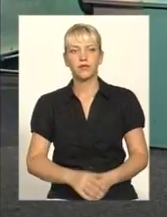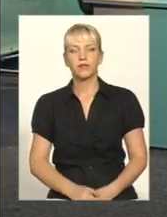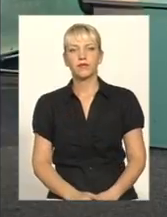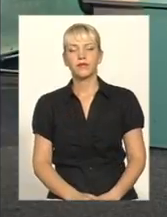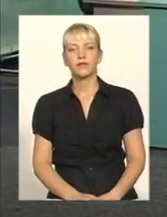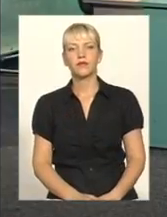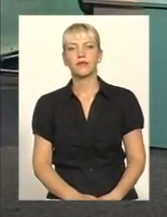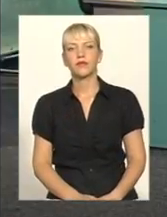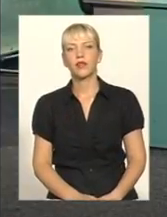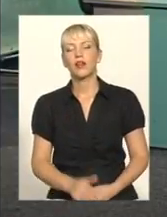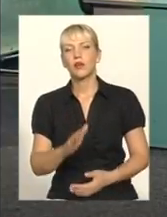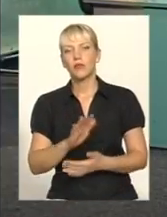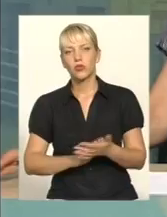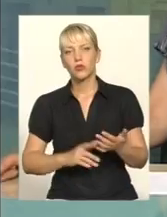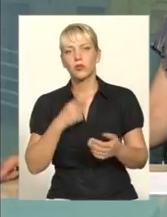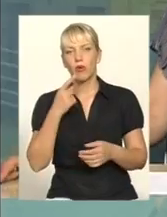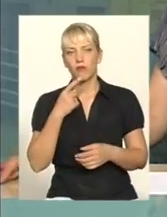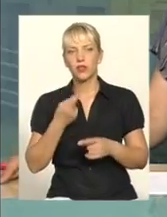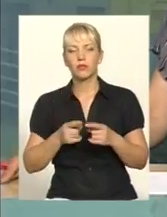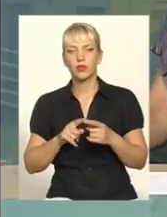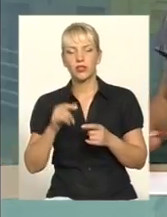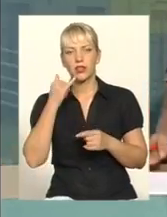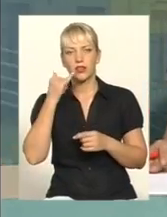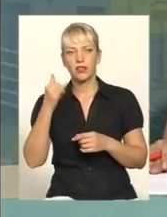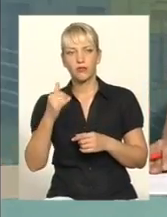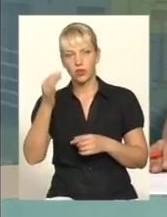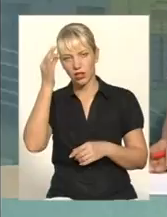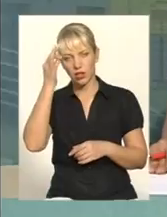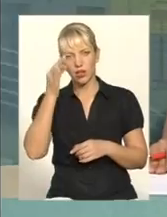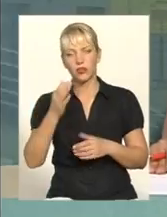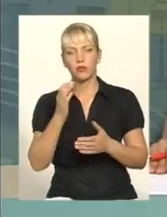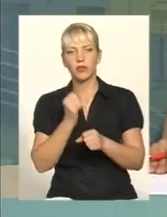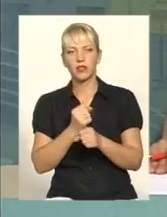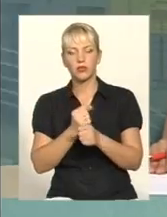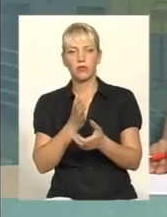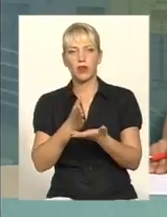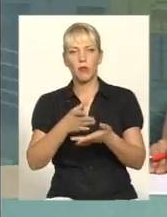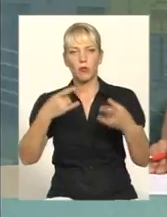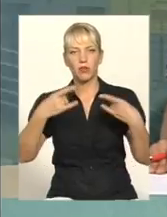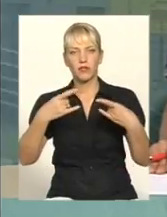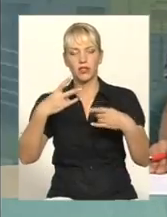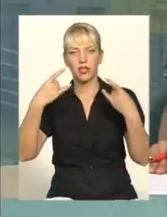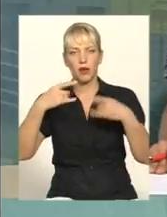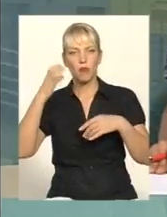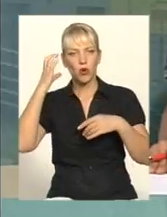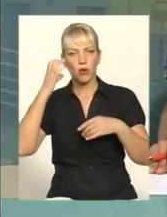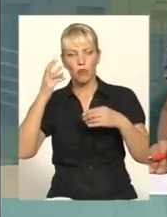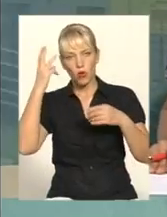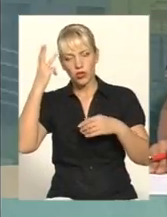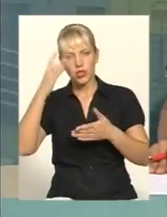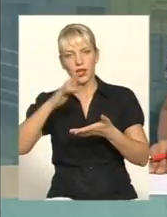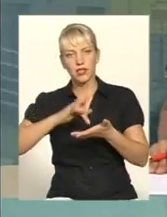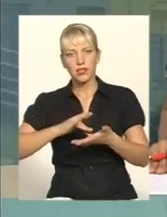матеріали. Ми продовжуємо далі про це говорити, але насамперед телефонні дзвінки, нагадую, працюємо в прямому ефірі на телеканалі Поділля Центр,